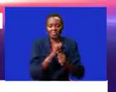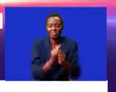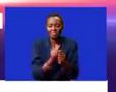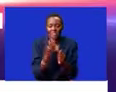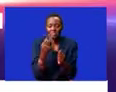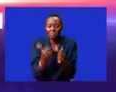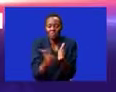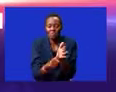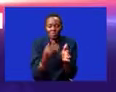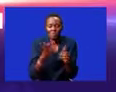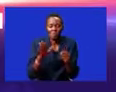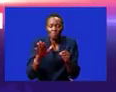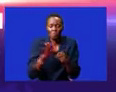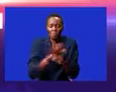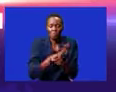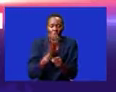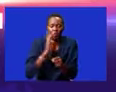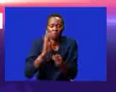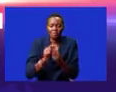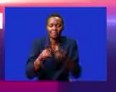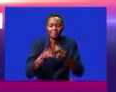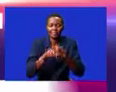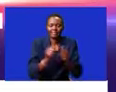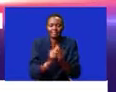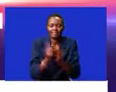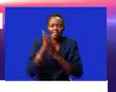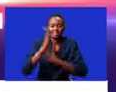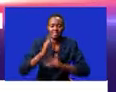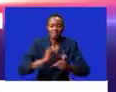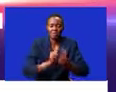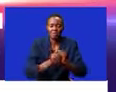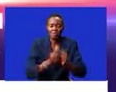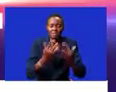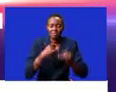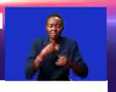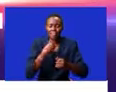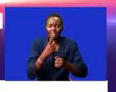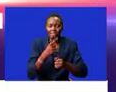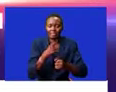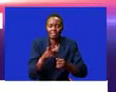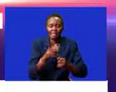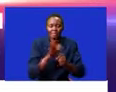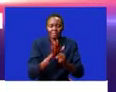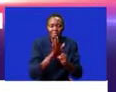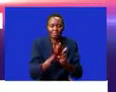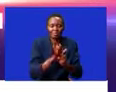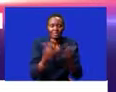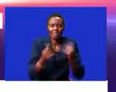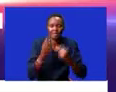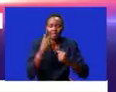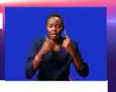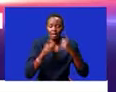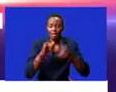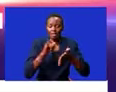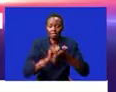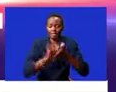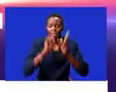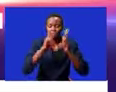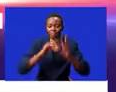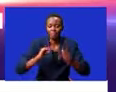oula mamuomore kanyakla kod racha mar arita kwe ma bende giywago e gwenge ma kono. Giywak ni sirkal kaunti ma